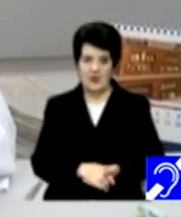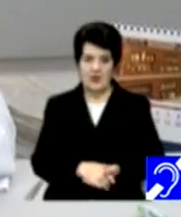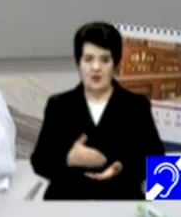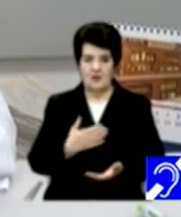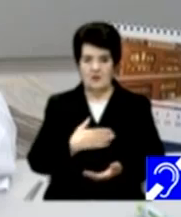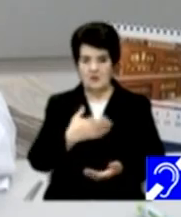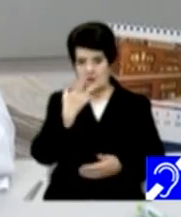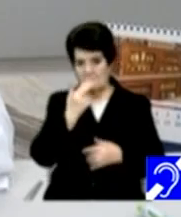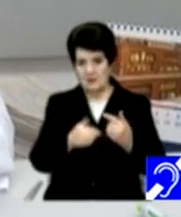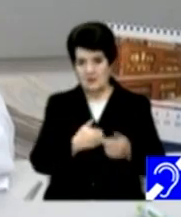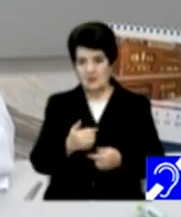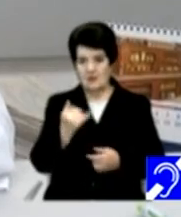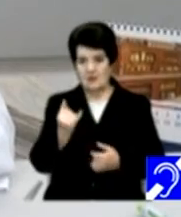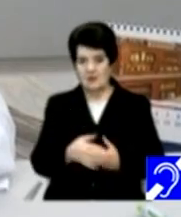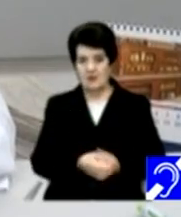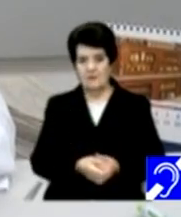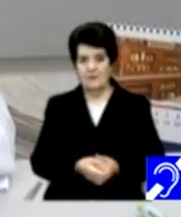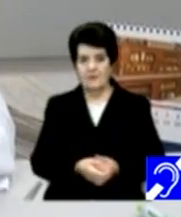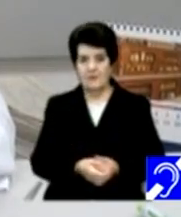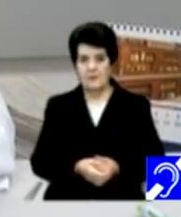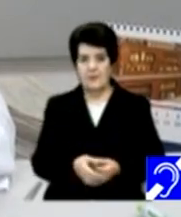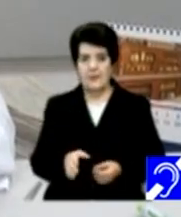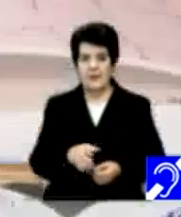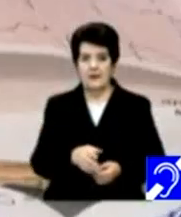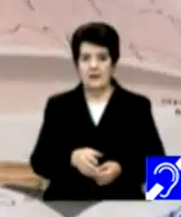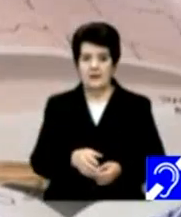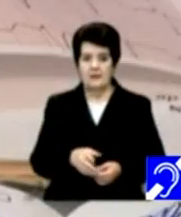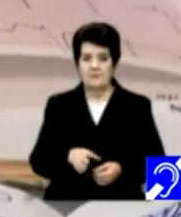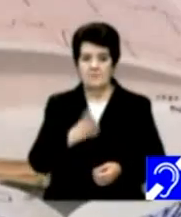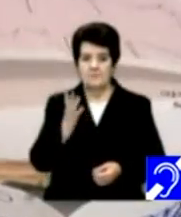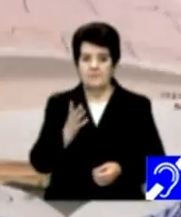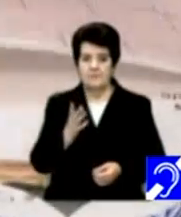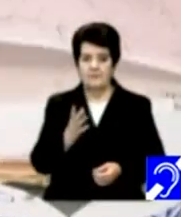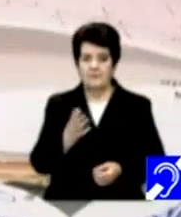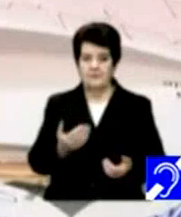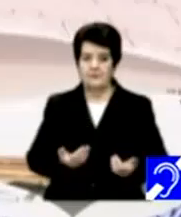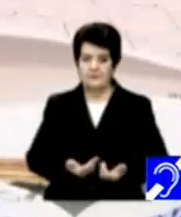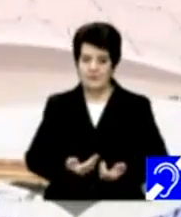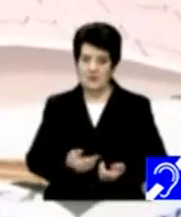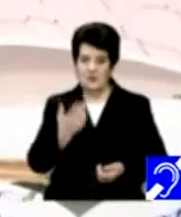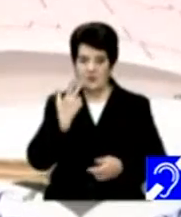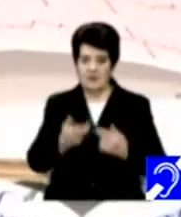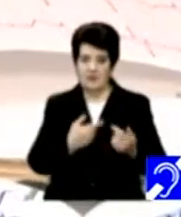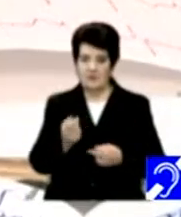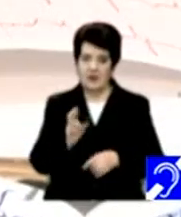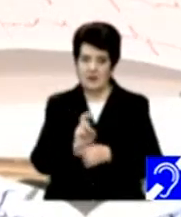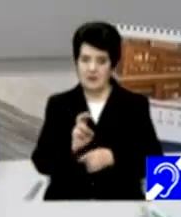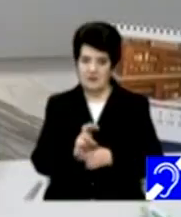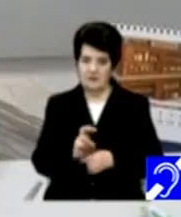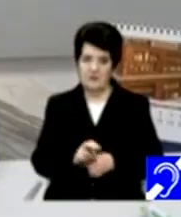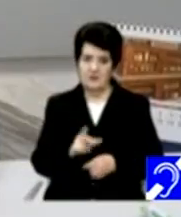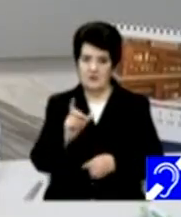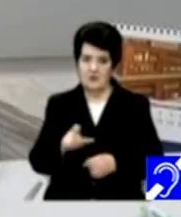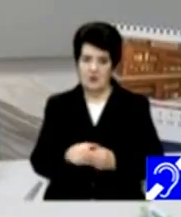noastre rele sunt modul nostru nesănătos de viață, cel mai frecvent, neinfluențând acești